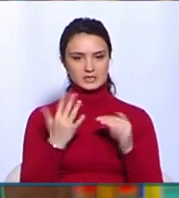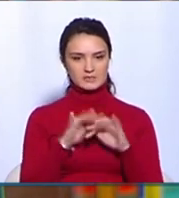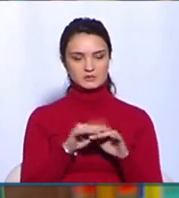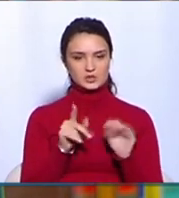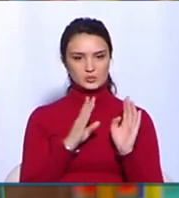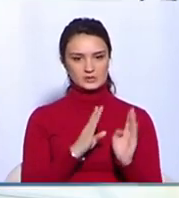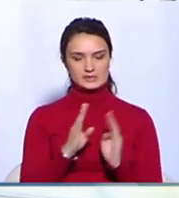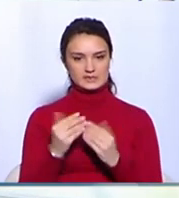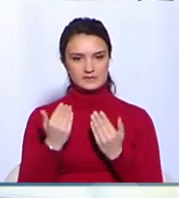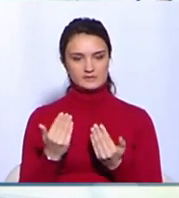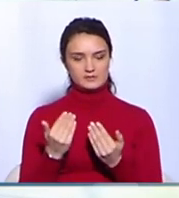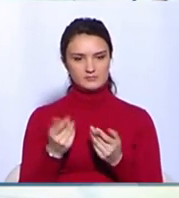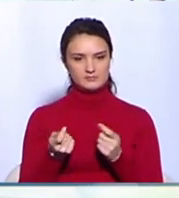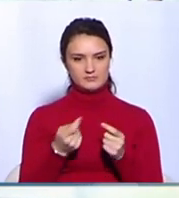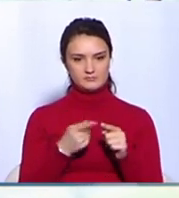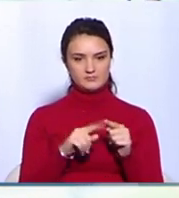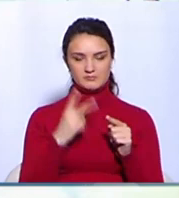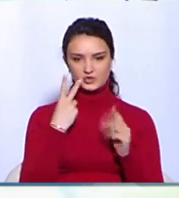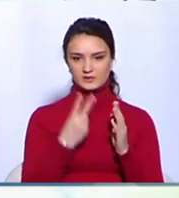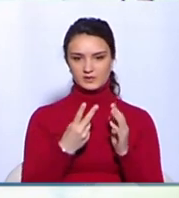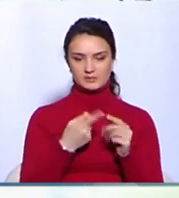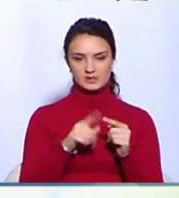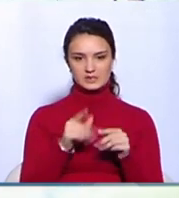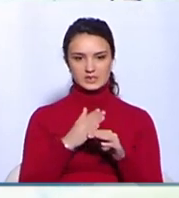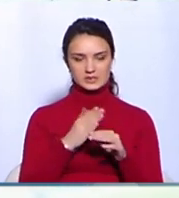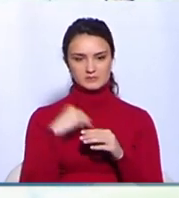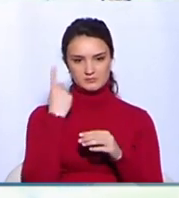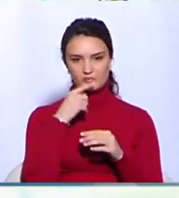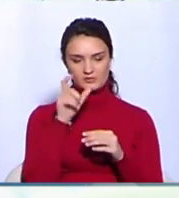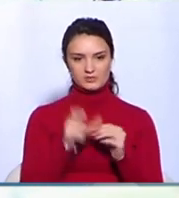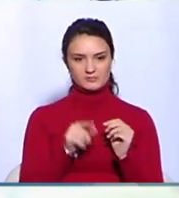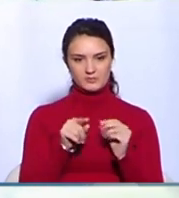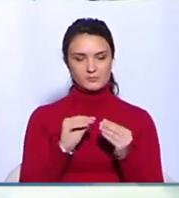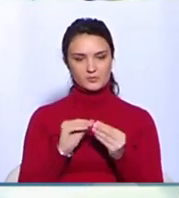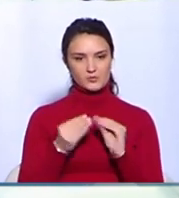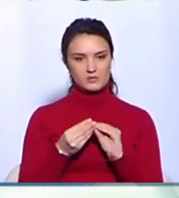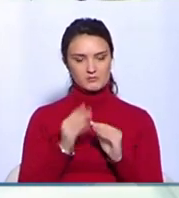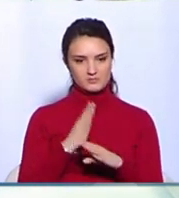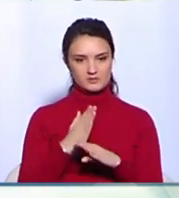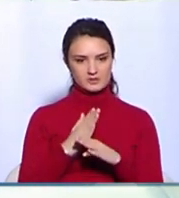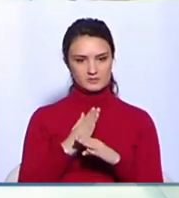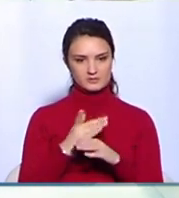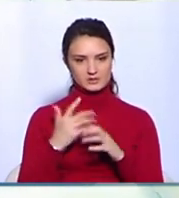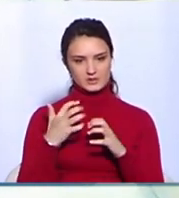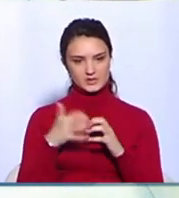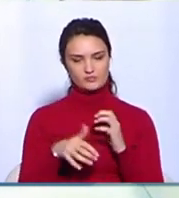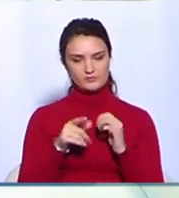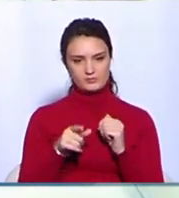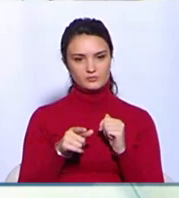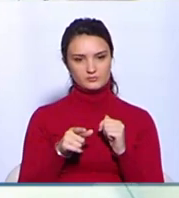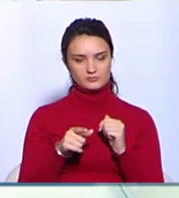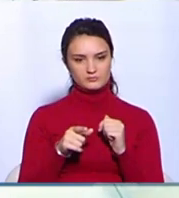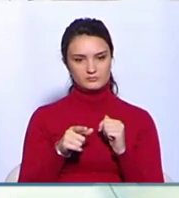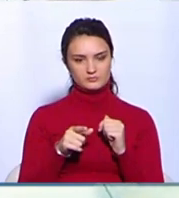არაადაპტაციური ქცევის მაჩვენებელი. ეს არის პიროვნება, რომელსაც პრობლემები აქვს საშუალო